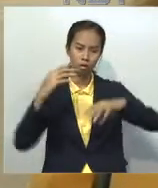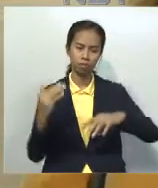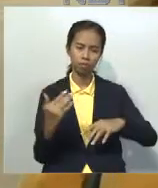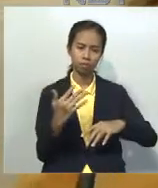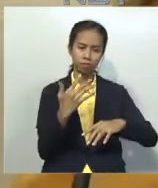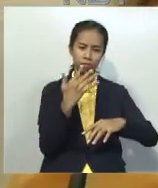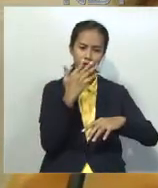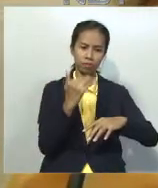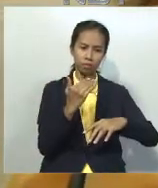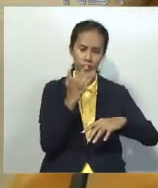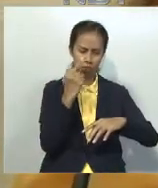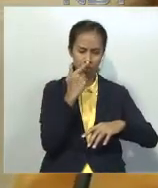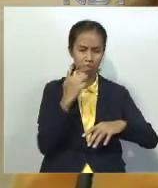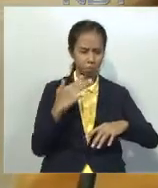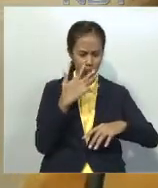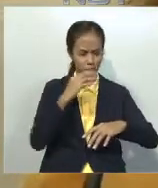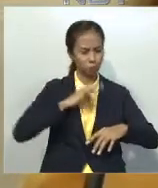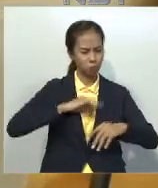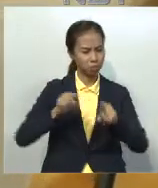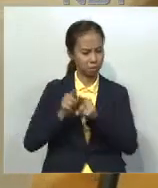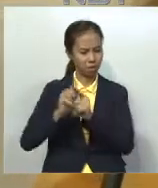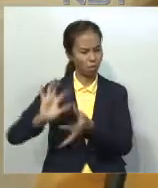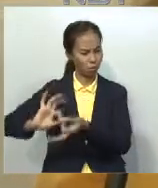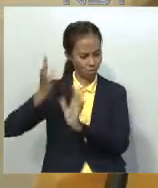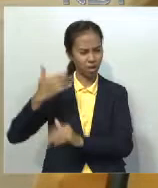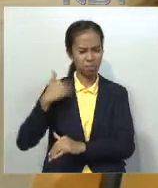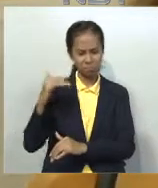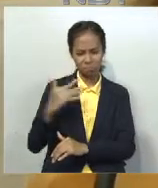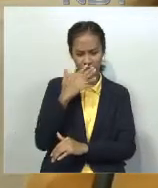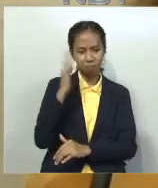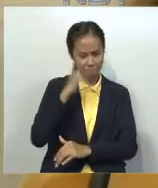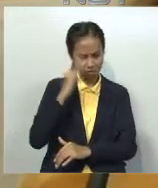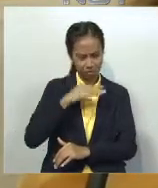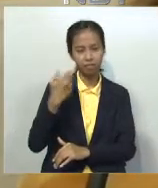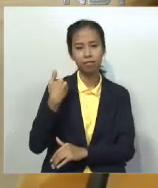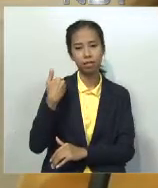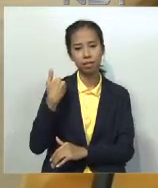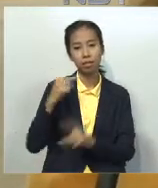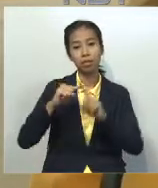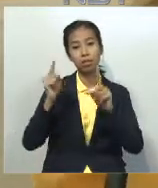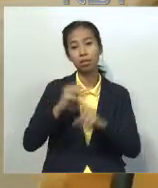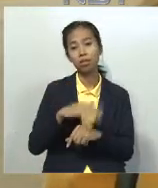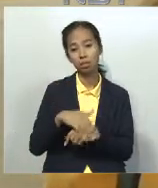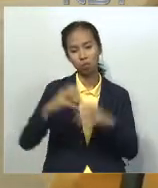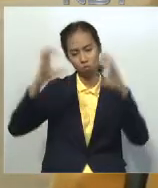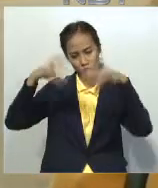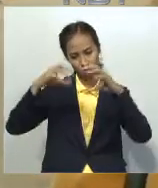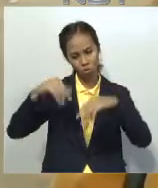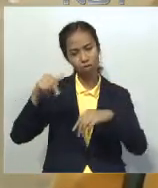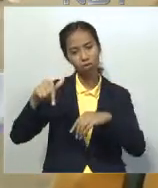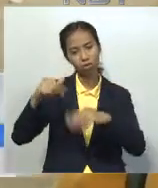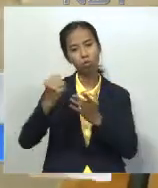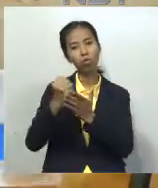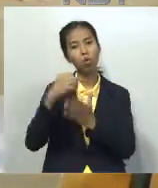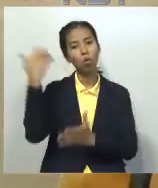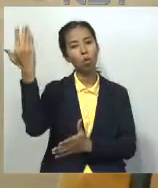ของควันไฟอะไรพวกเนี้ยครับมีกลิ่นเหม็นแต่ถ้ามันตกน้อยก็ใช้ได้เยอะอยู่คือล